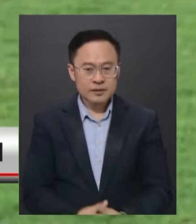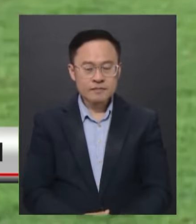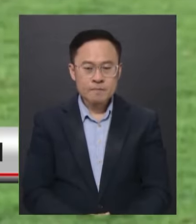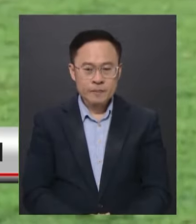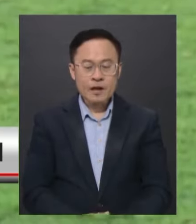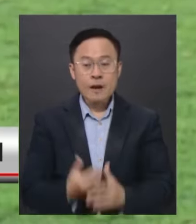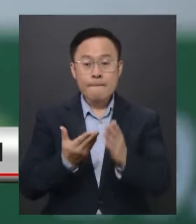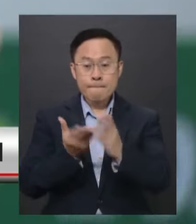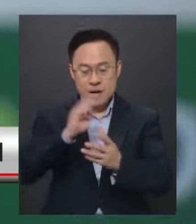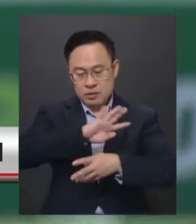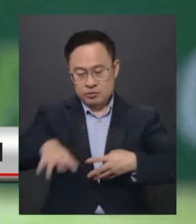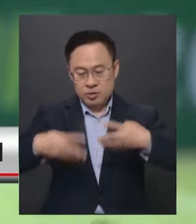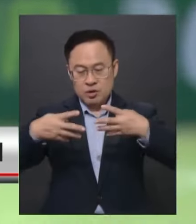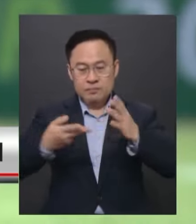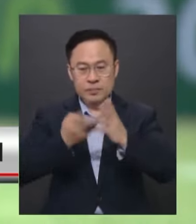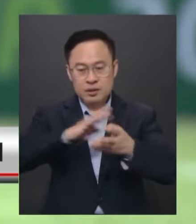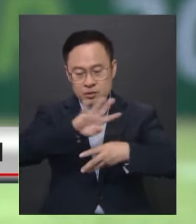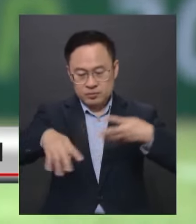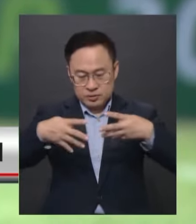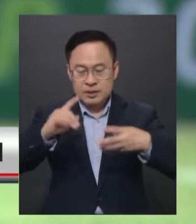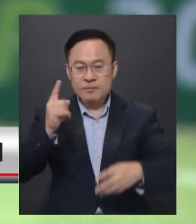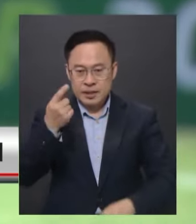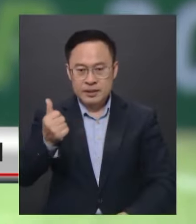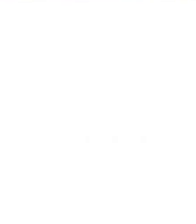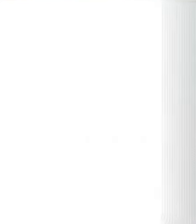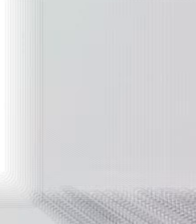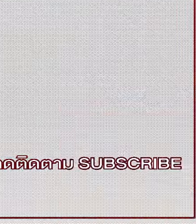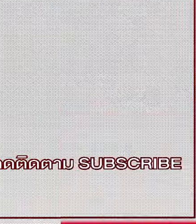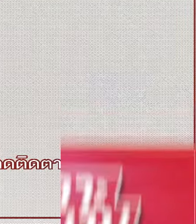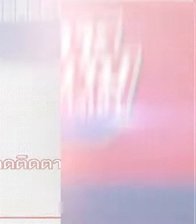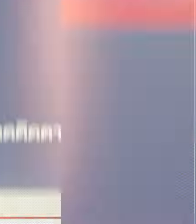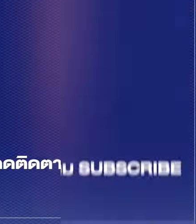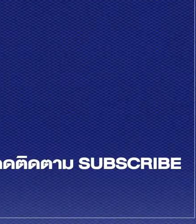1ผ่านเข้าสู่รอบ 8ทีมสุดท้ายได้สำเร็จค่ะ